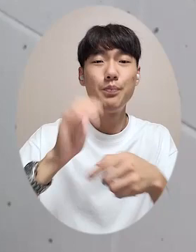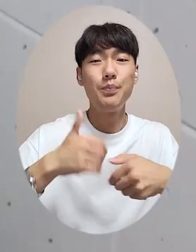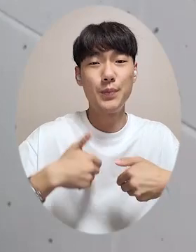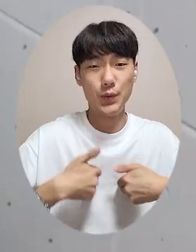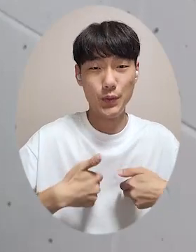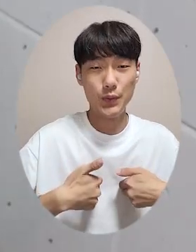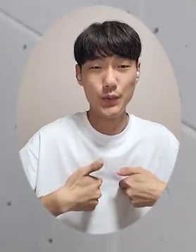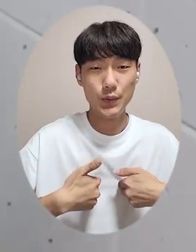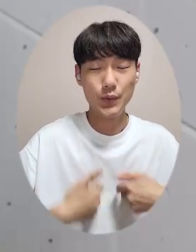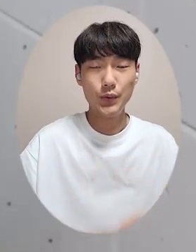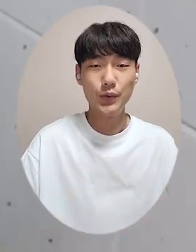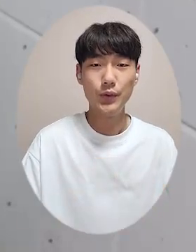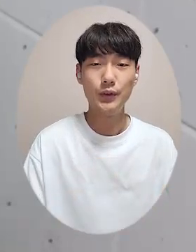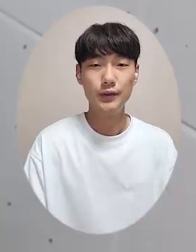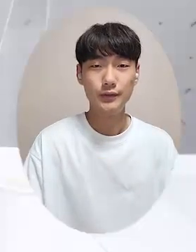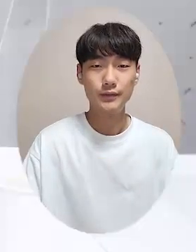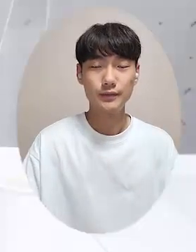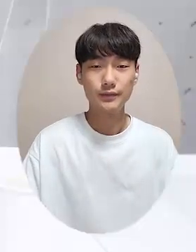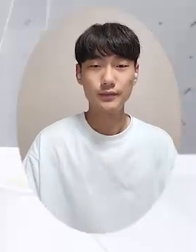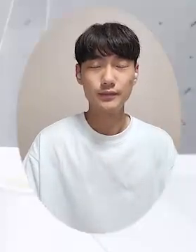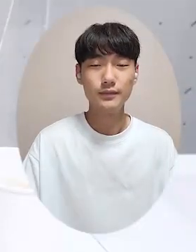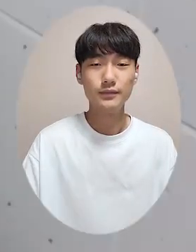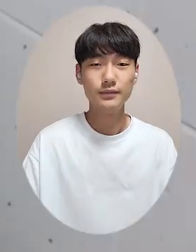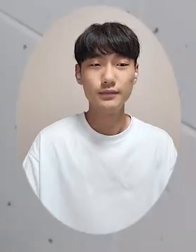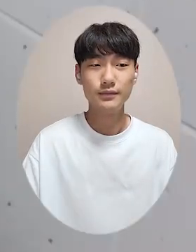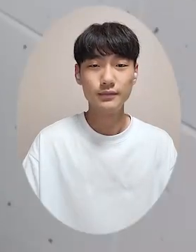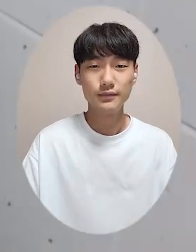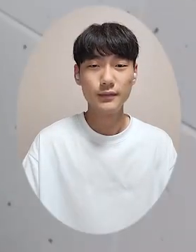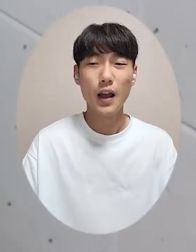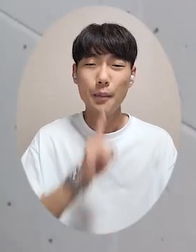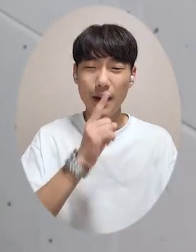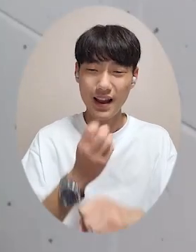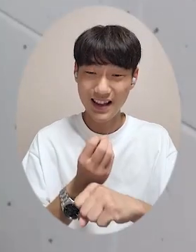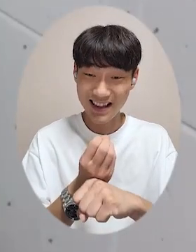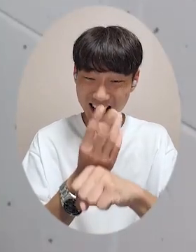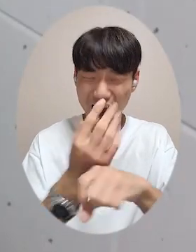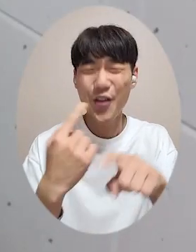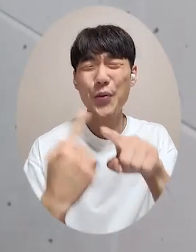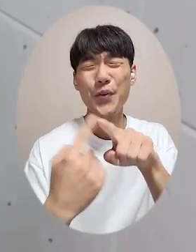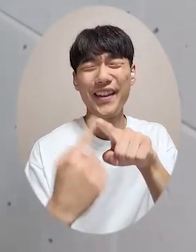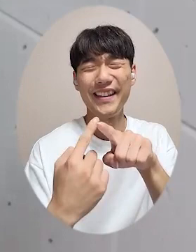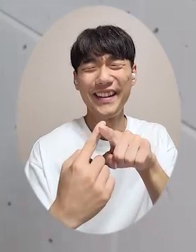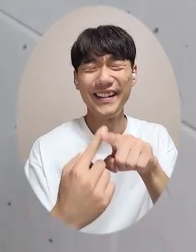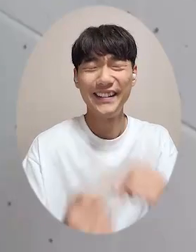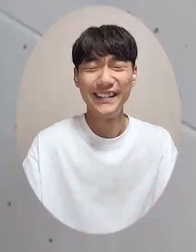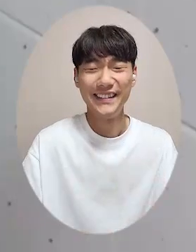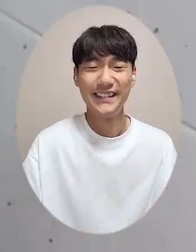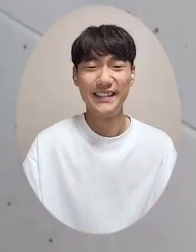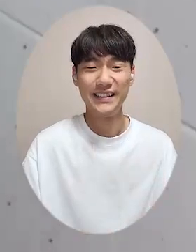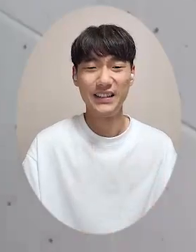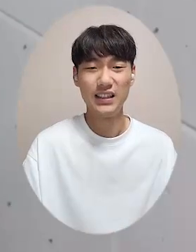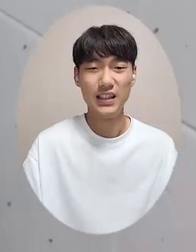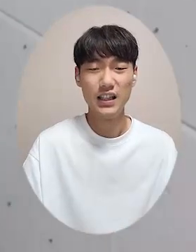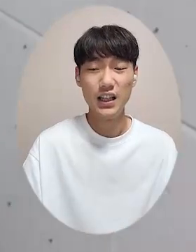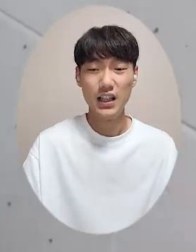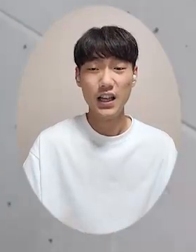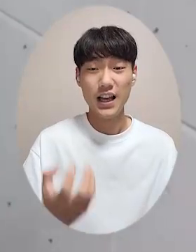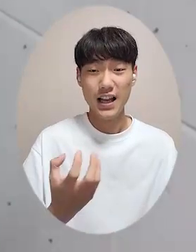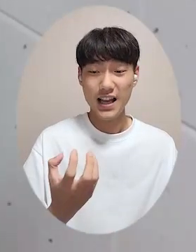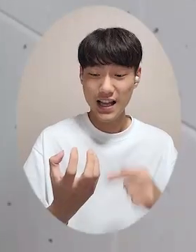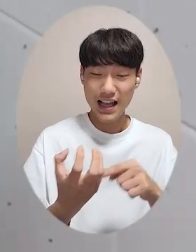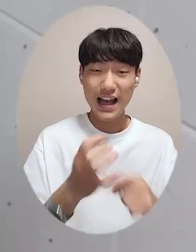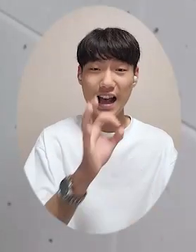아픈 뉘앙스 뭐 그게 아프니까 전달이 말도 네, 되니까. 전달이 되니까 이것처럼 이제 수어만 뭐 이게 아프다라는